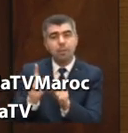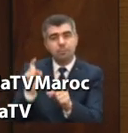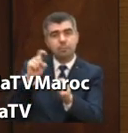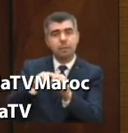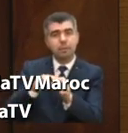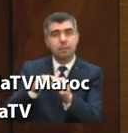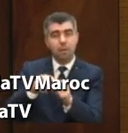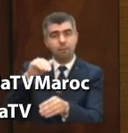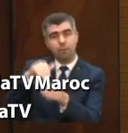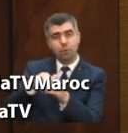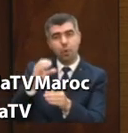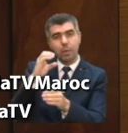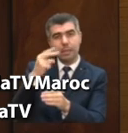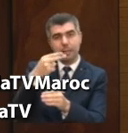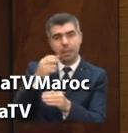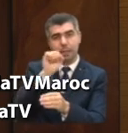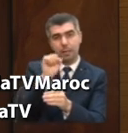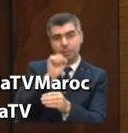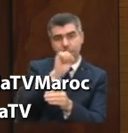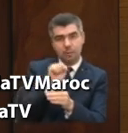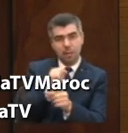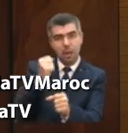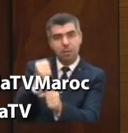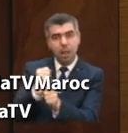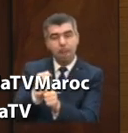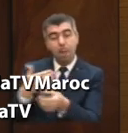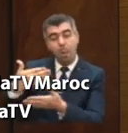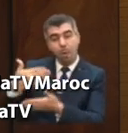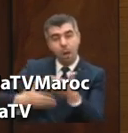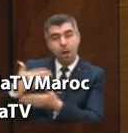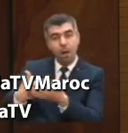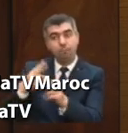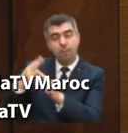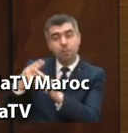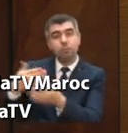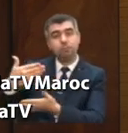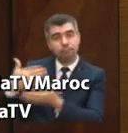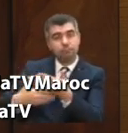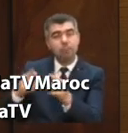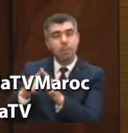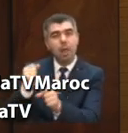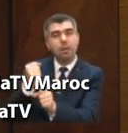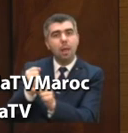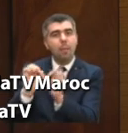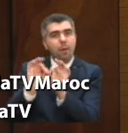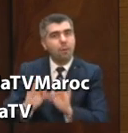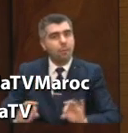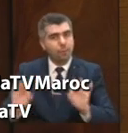بالصندوق الوطني للضمان الاجتماعي والعاملين لديهم المصرح بهم المتضررين من تداعيات